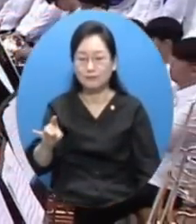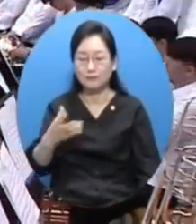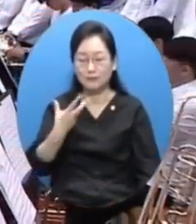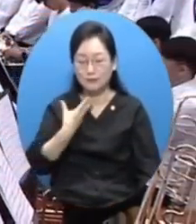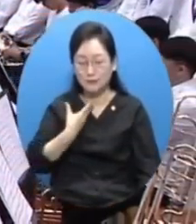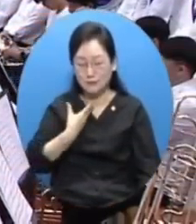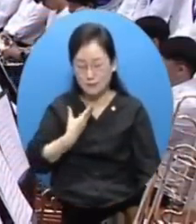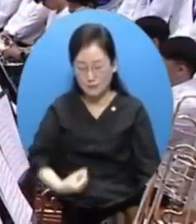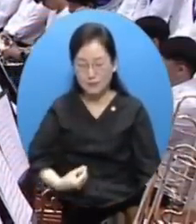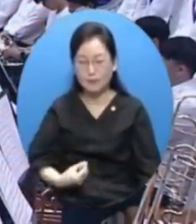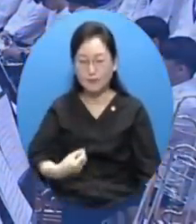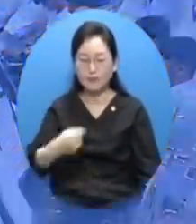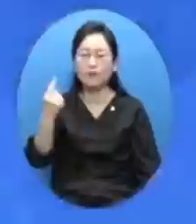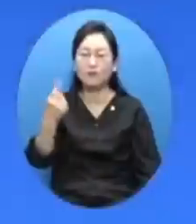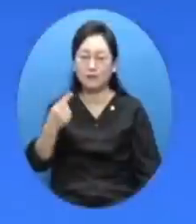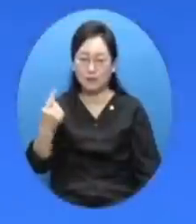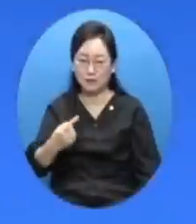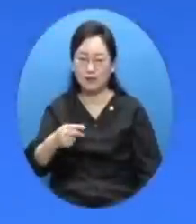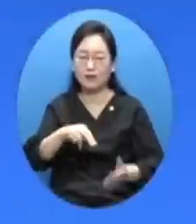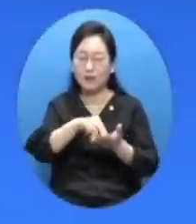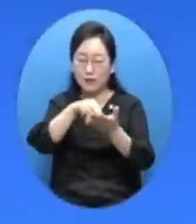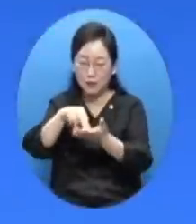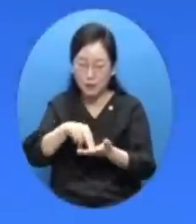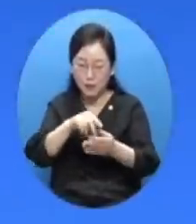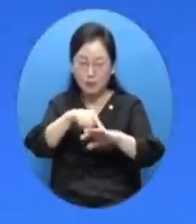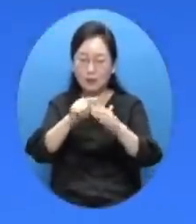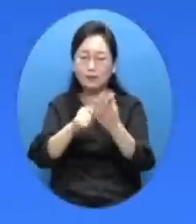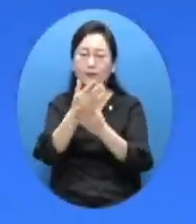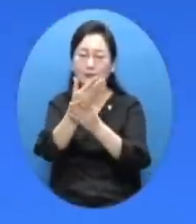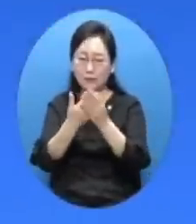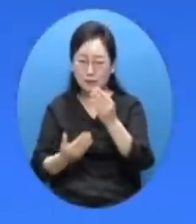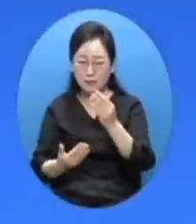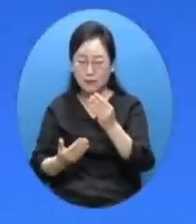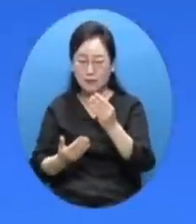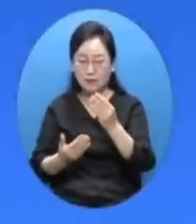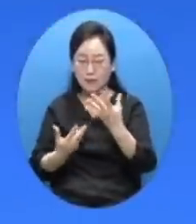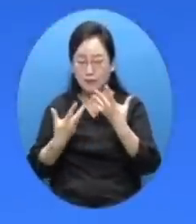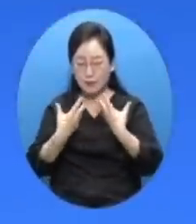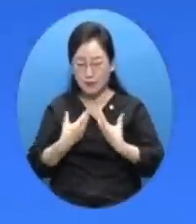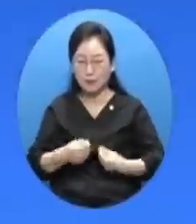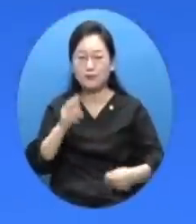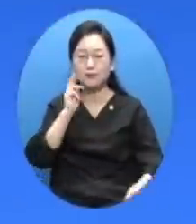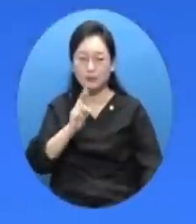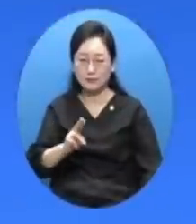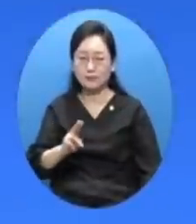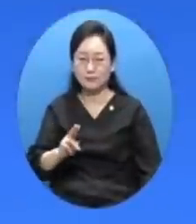절망에 찾아올 때 외로워서 낙심해서 무너질 때가 있는 것입니다.